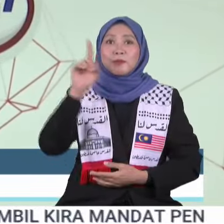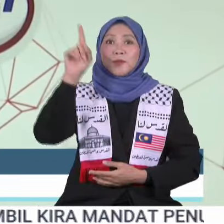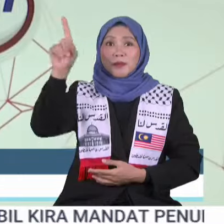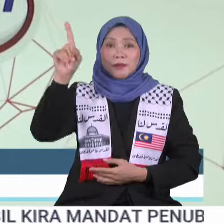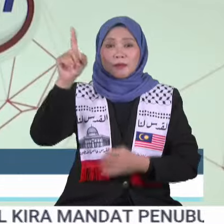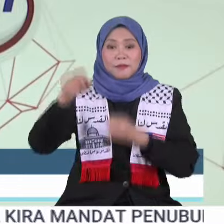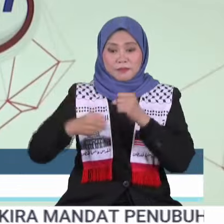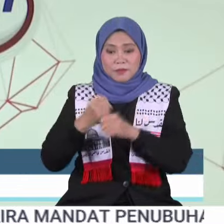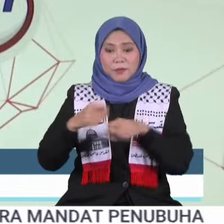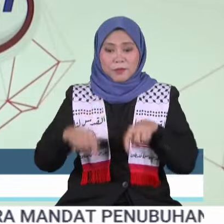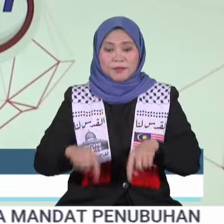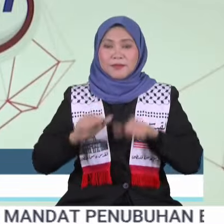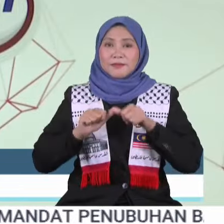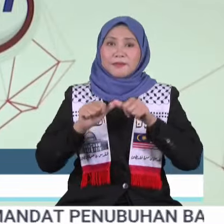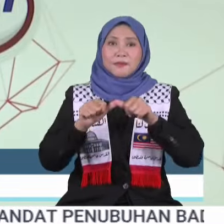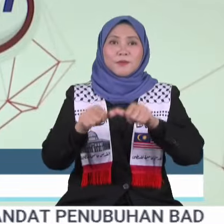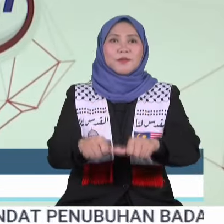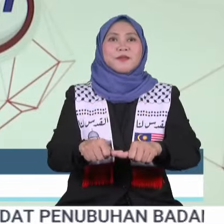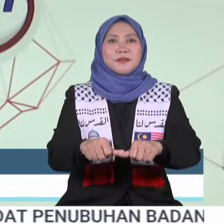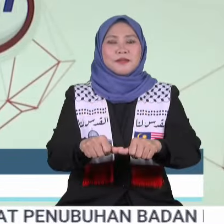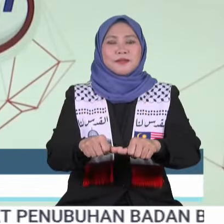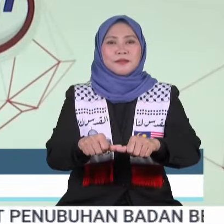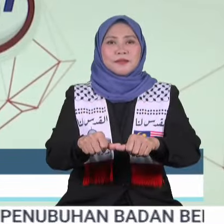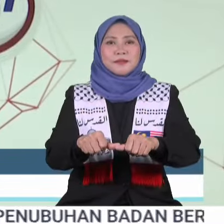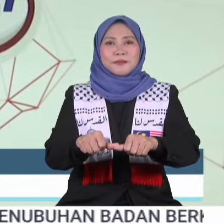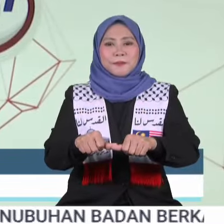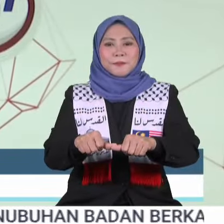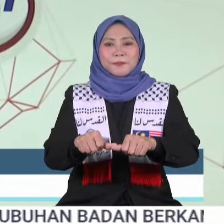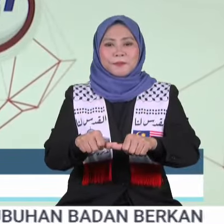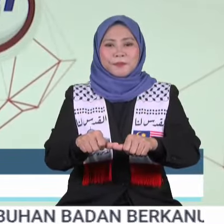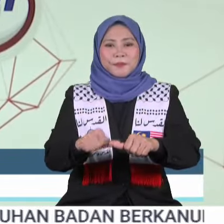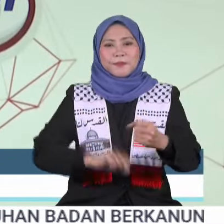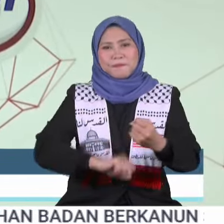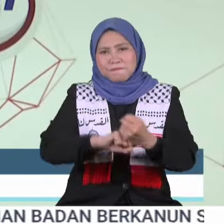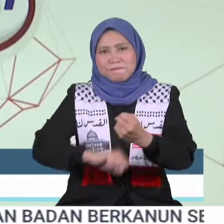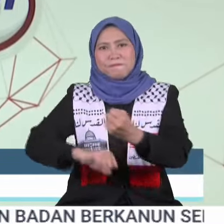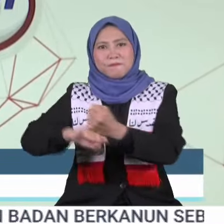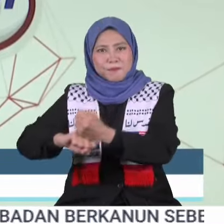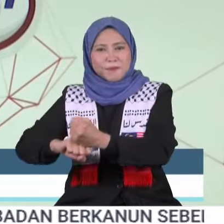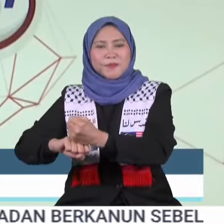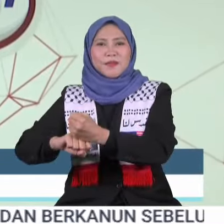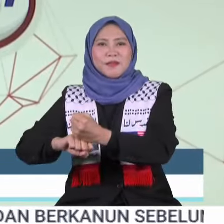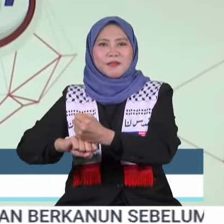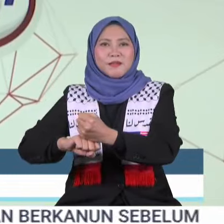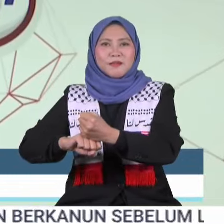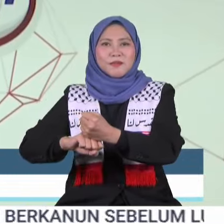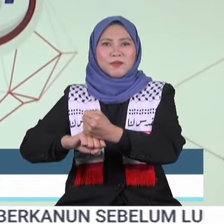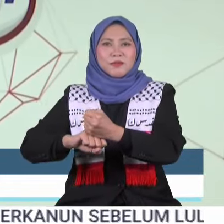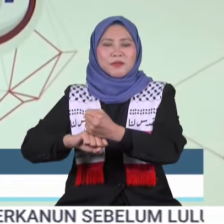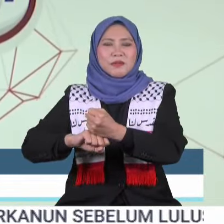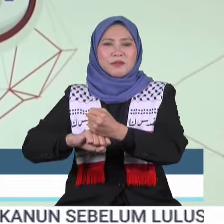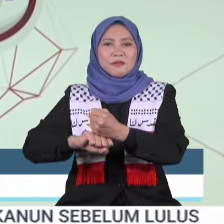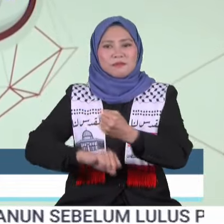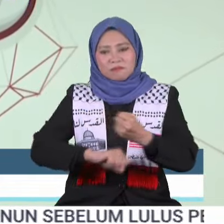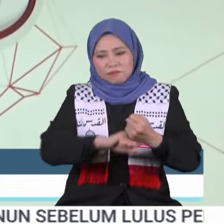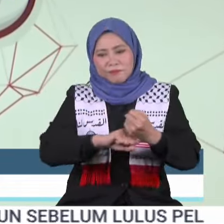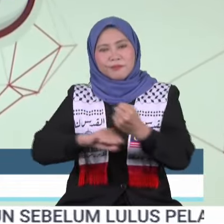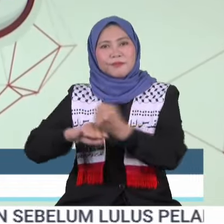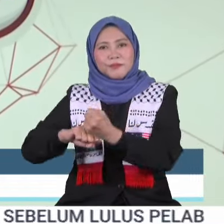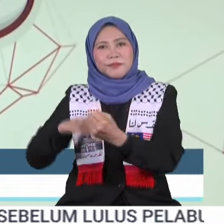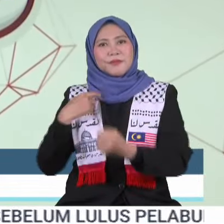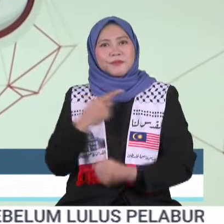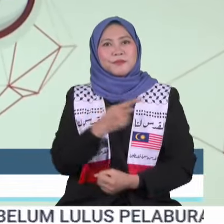ini apa diteruskan lagi sumbangan untuk kami